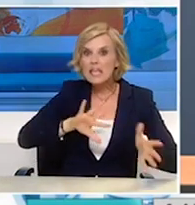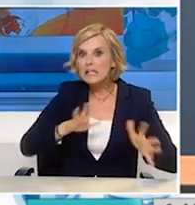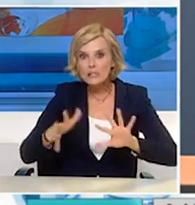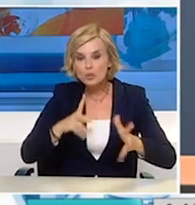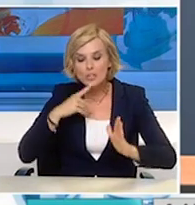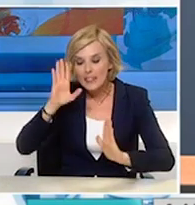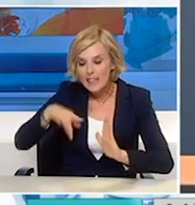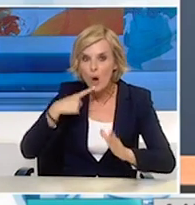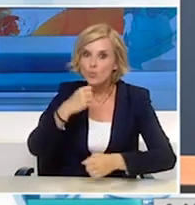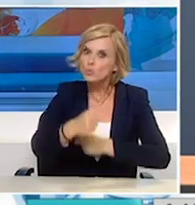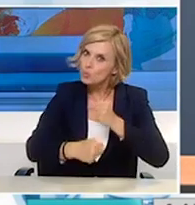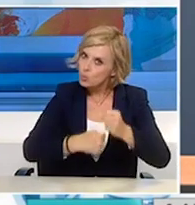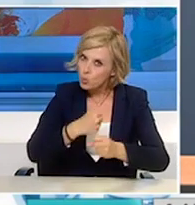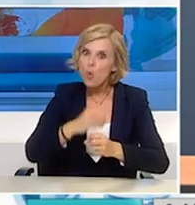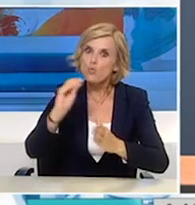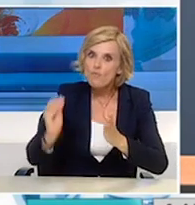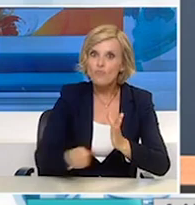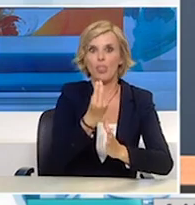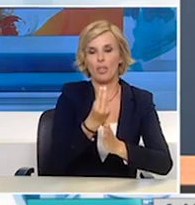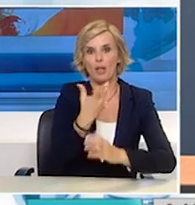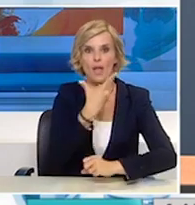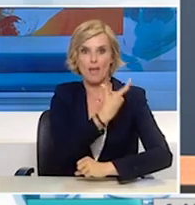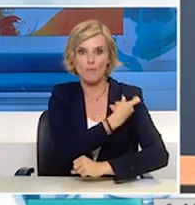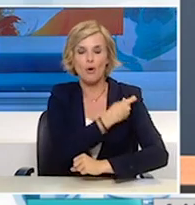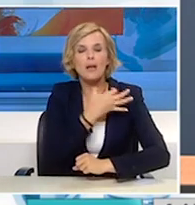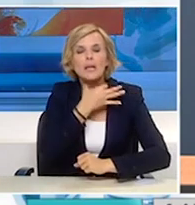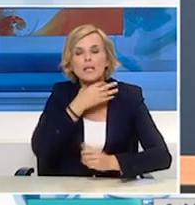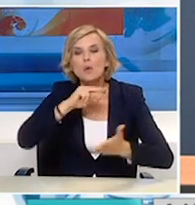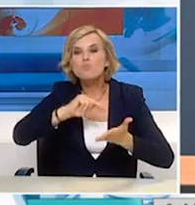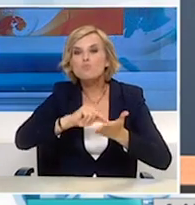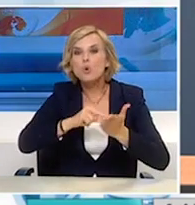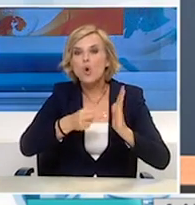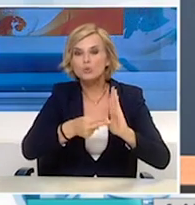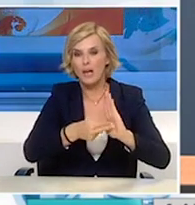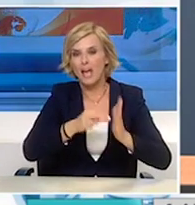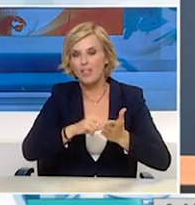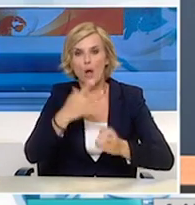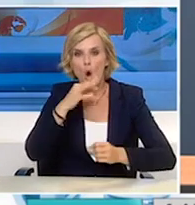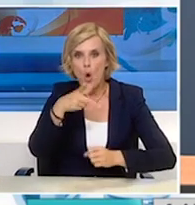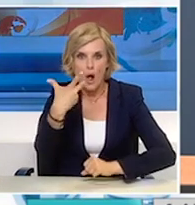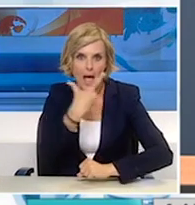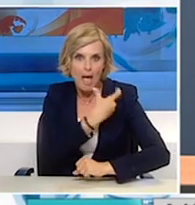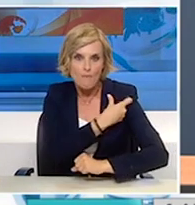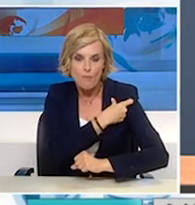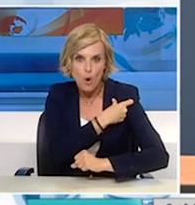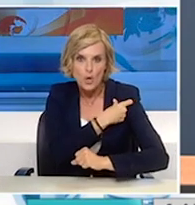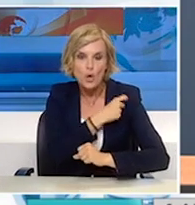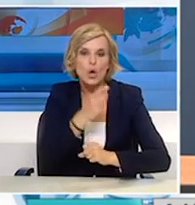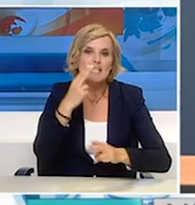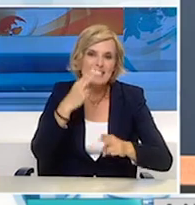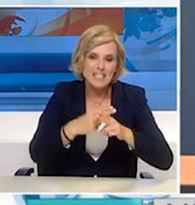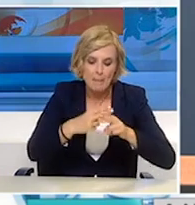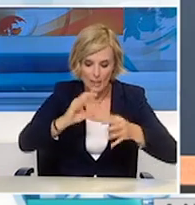του επομένου. Χρειάζεται μεγάλη προσοχή. Οι προσπάθειες για παραγωγή εμβολίου να μην γίνονται βιαστικά. Να προχωρούν με τη μέγιστη